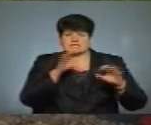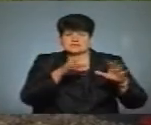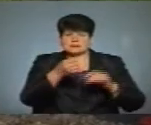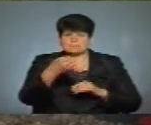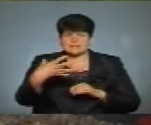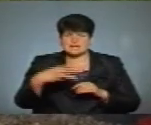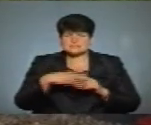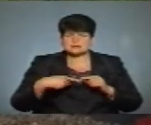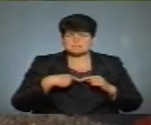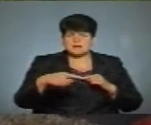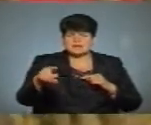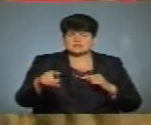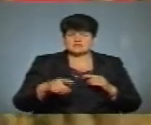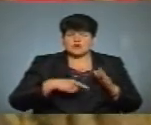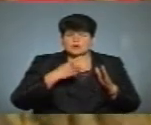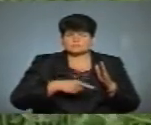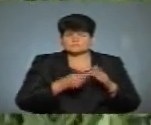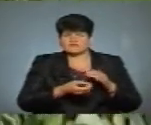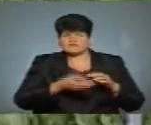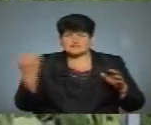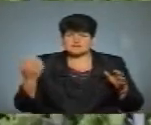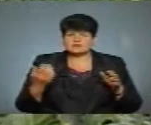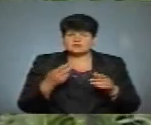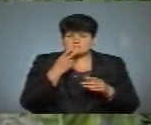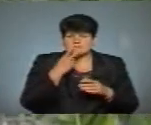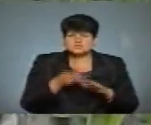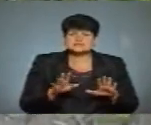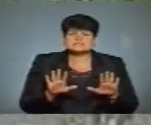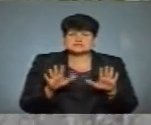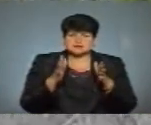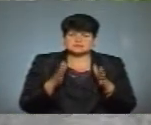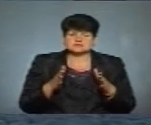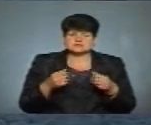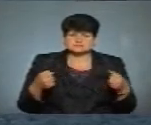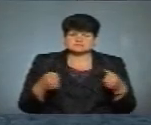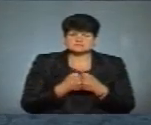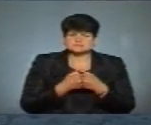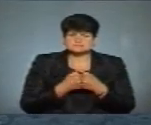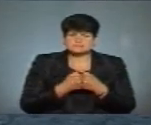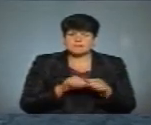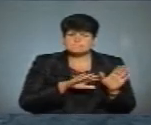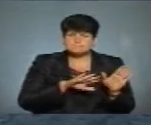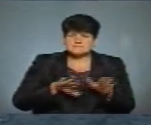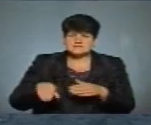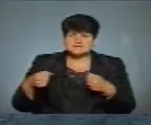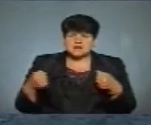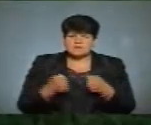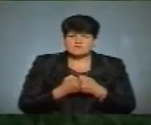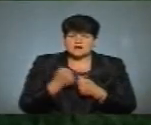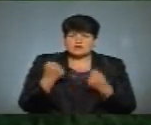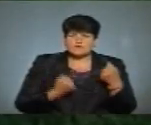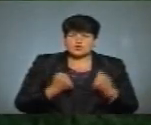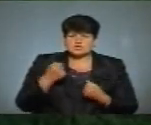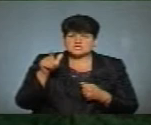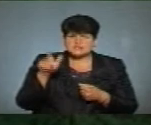нього відірвалося колесо. На цих кадрах ви бачите, де сталася дорожньо-транспортна пригода. Після аварії водія перевірили на